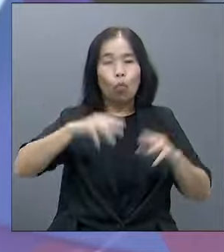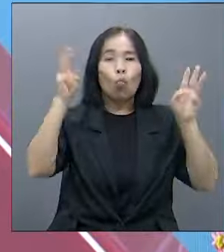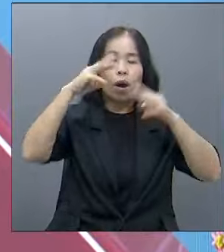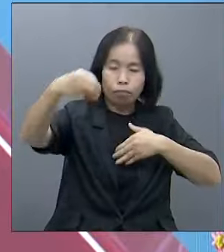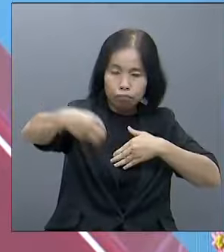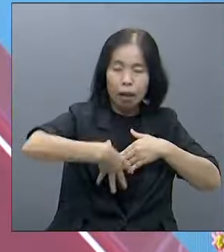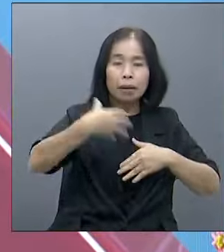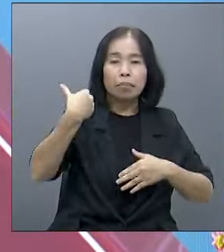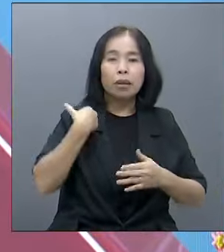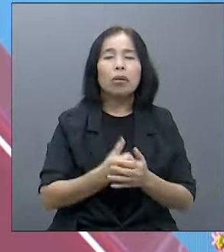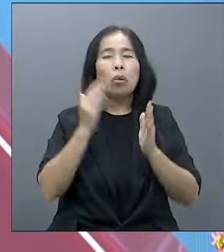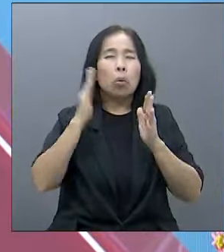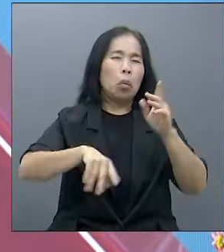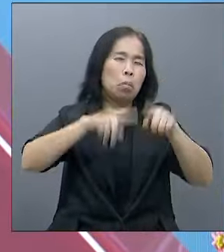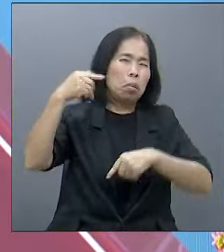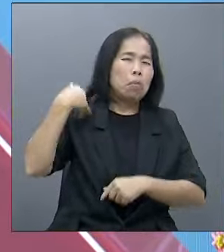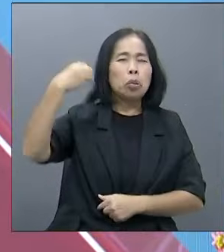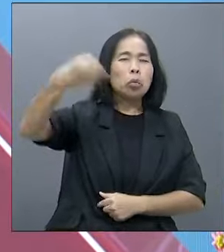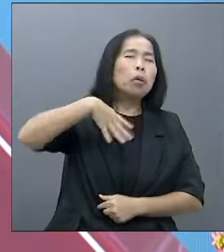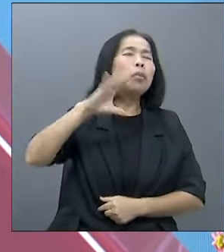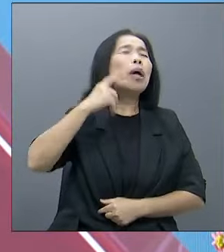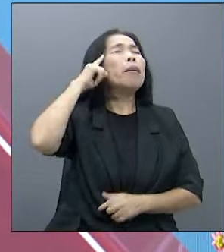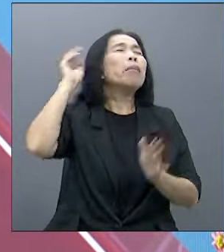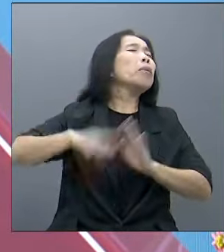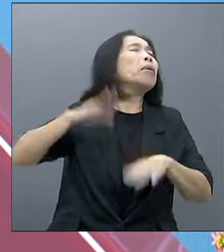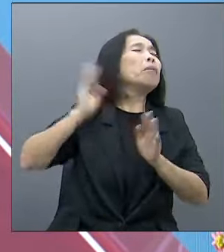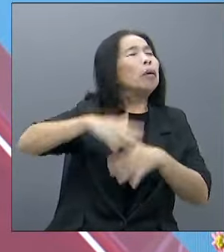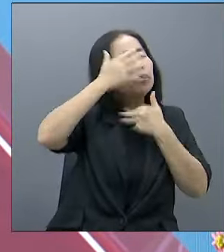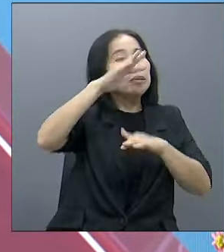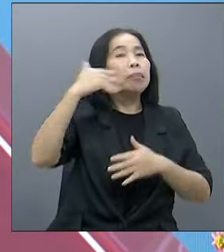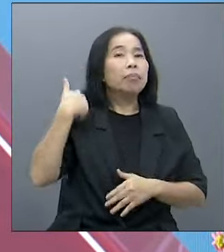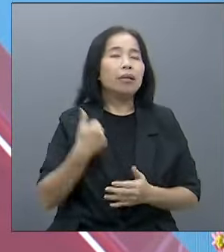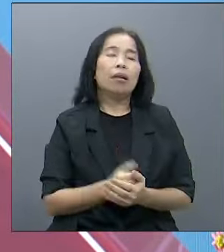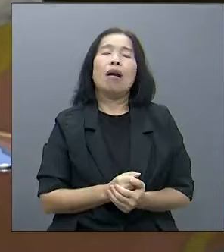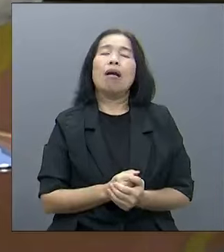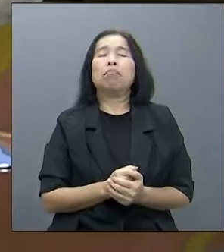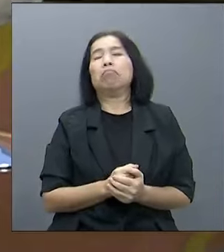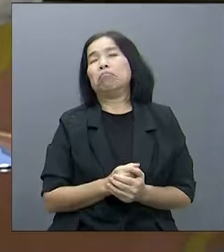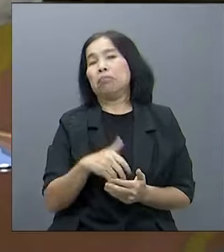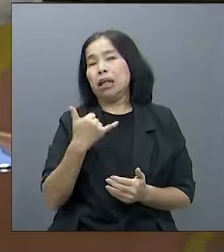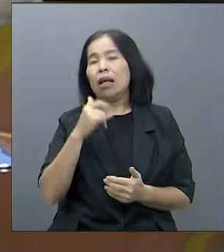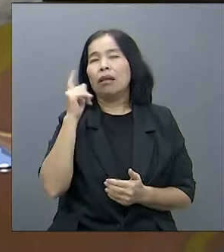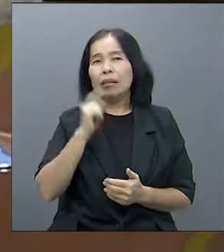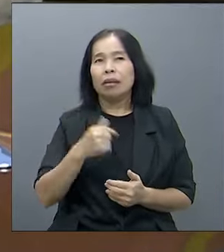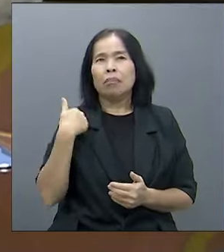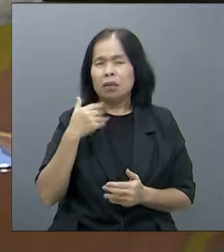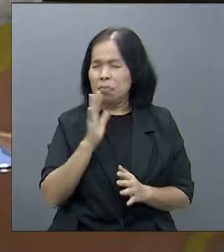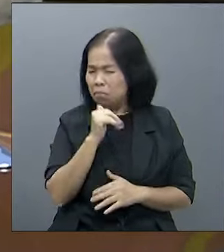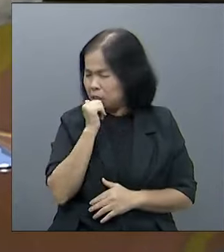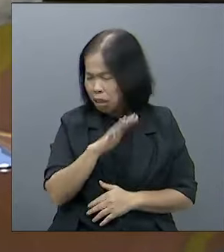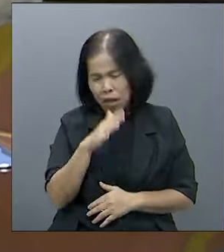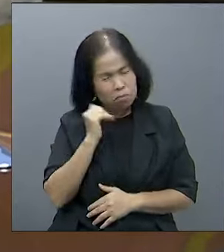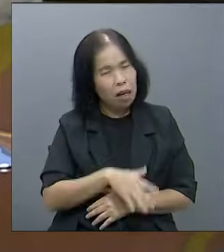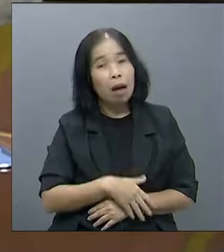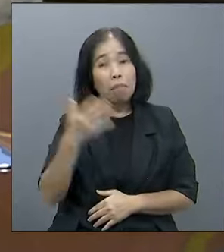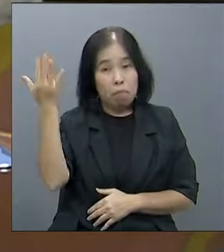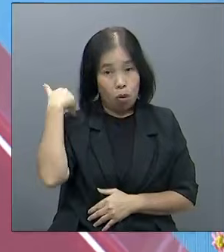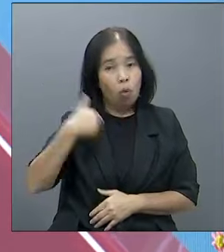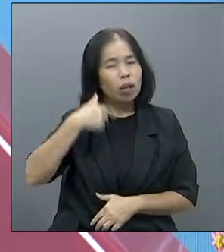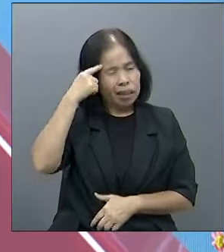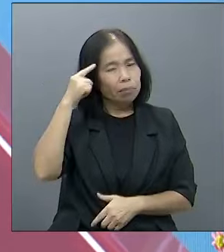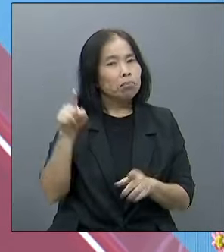ยากแหละบางคนก็อาจจะมองว่าไม่ตรวจเท่ากับไม่เจอไม่เป็นอย่างนี้ก็ไม่แฟร์นะ เหม ือ นโควิดหรอไม่ตรวจไม่ติด ไม่ได้นะคือจริงๆเมื่อก่อนผมก็เคยคิดแบบนั้น